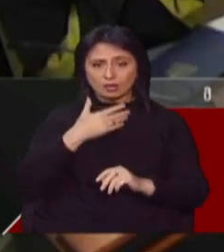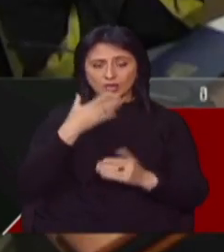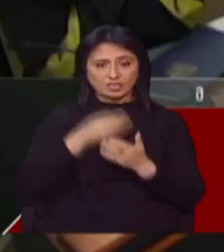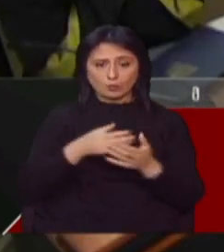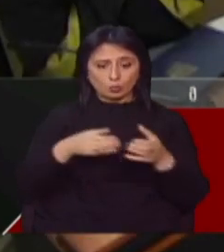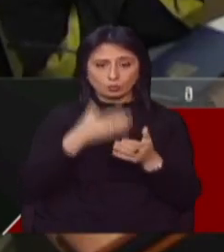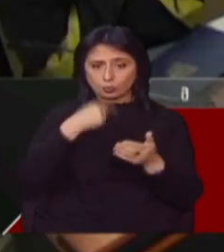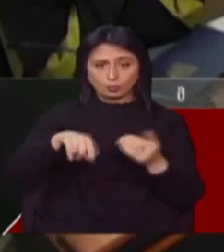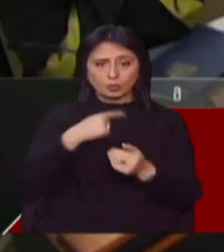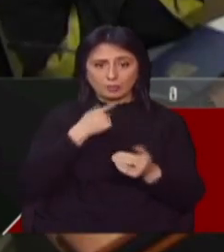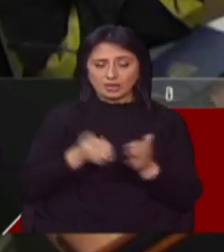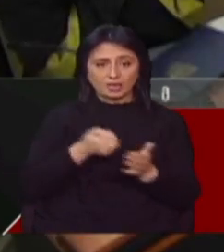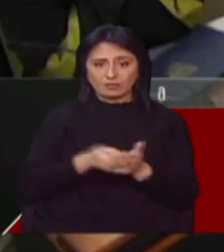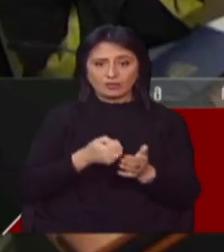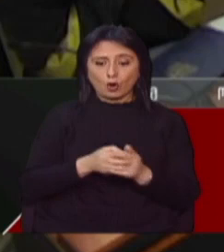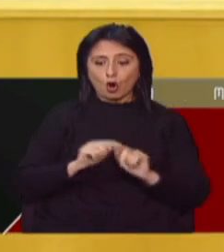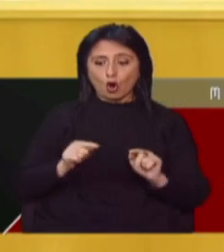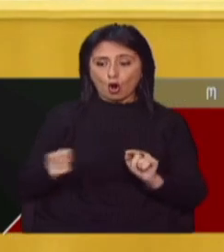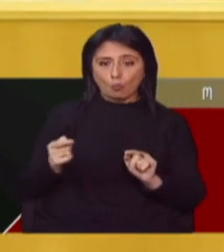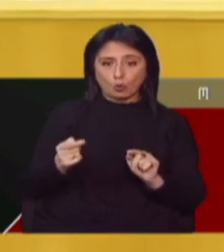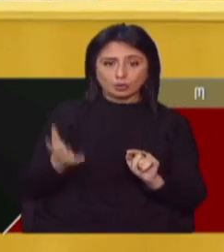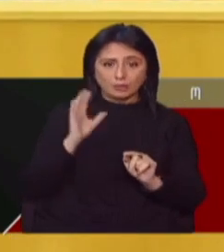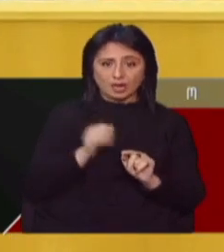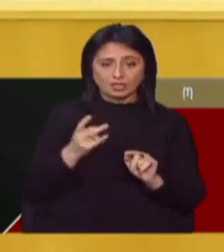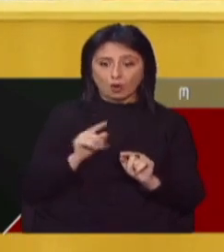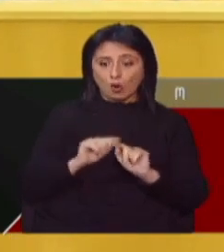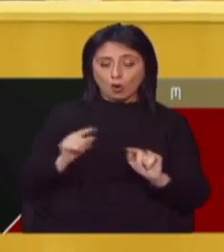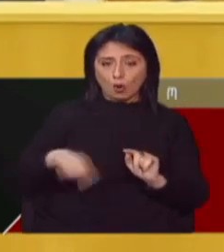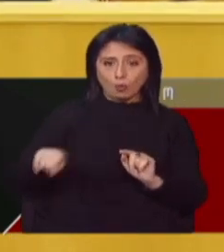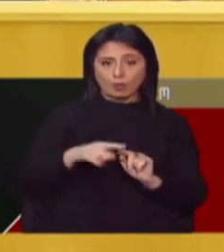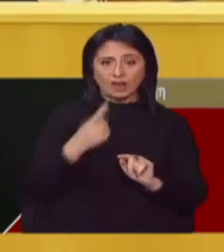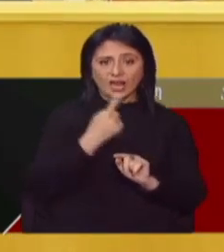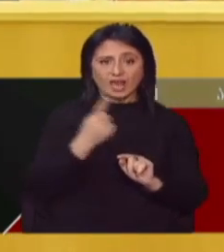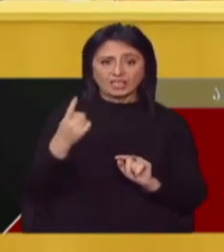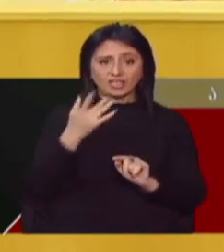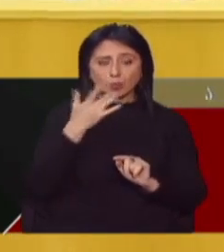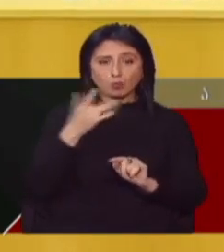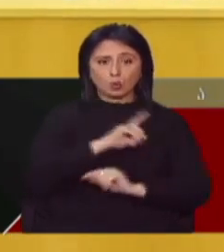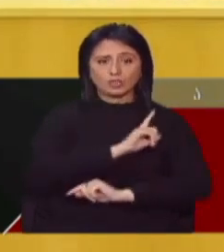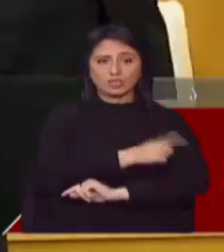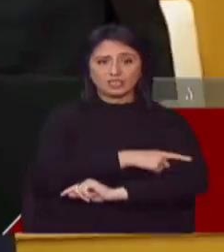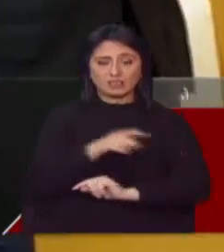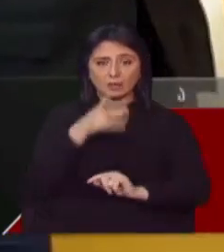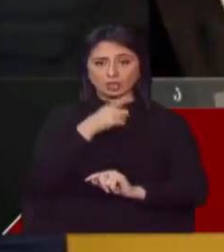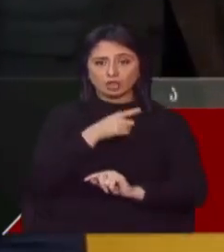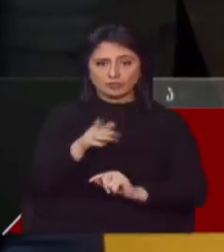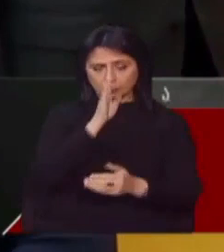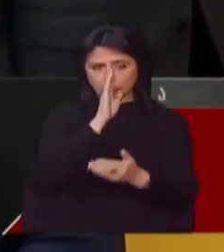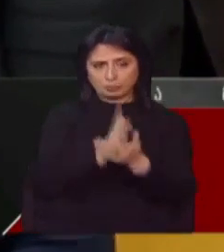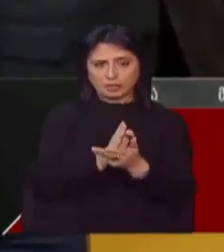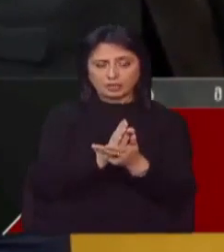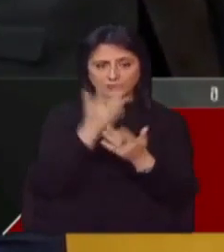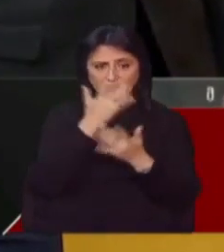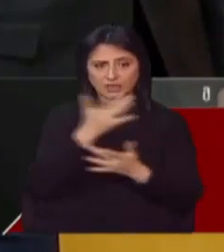საკუთარ გუნდში არ აქვს მას დაჭირდება ოპოზიციის მხარდაჭერა. ოპოზიციიდან ერთადერთი პოლიტიკური ძალა რომელიც ამ დროისთვის პირდაპირ